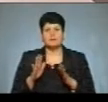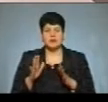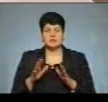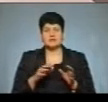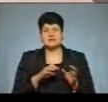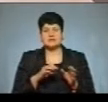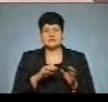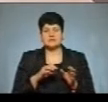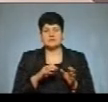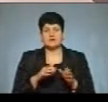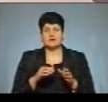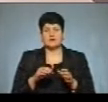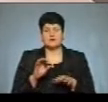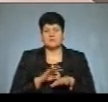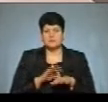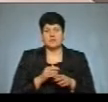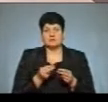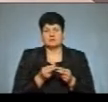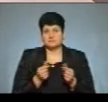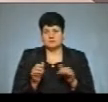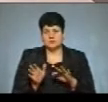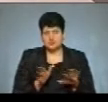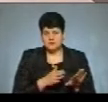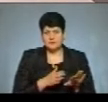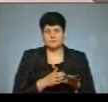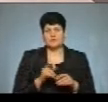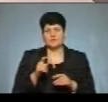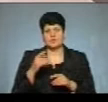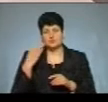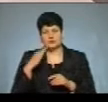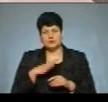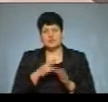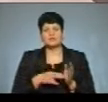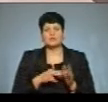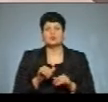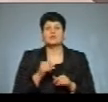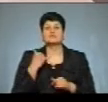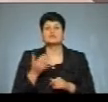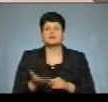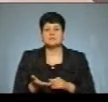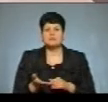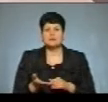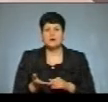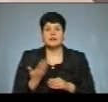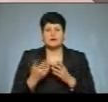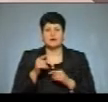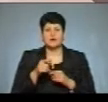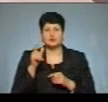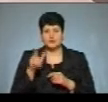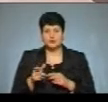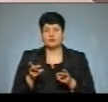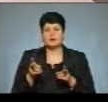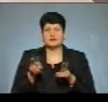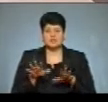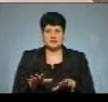зняли, припустимо, біль, чи, припустимо, людина іногородня, вона проїздом була на вокзалі, куди ми будемо телефонувати. Але та людина, яку ми залишили,